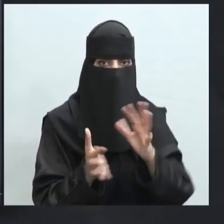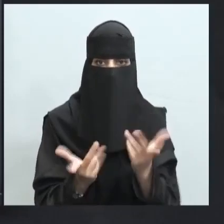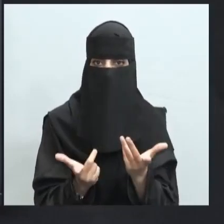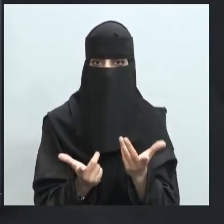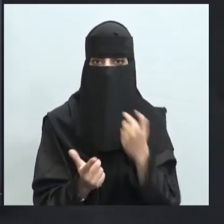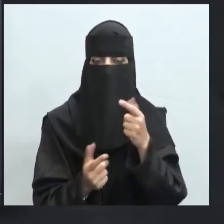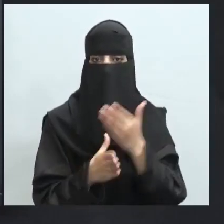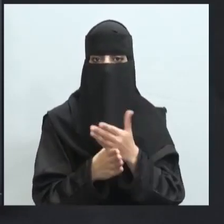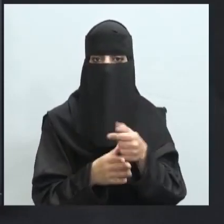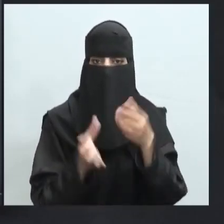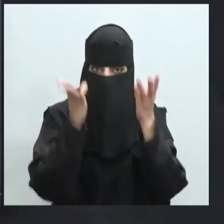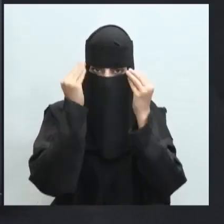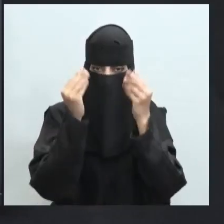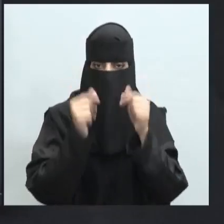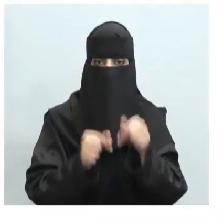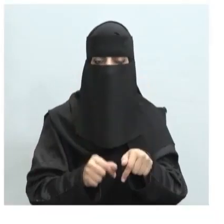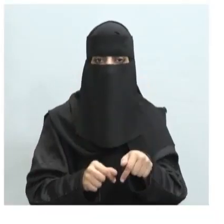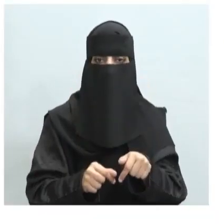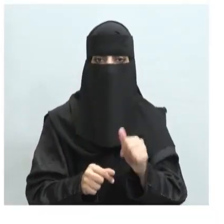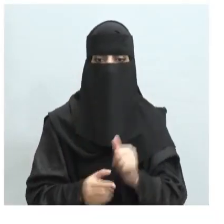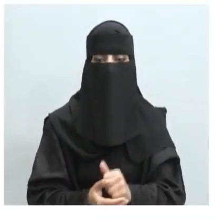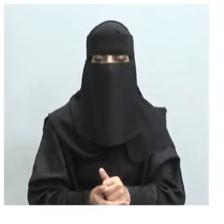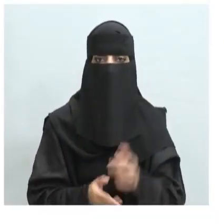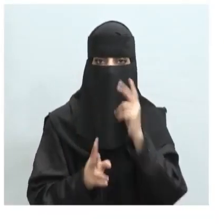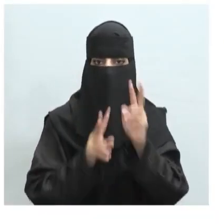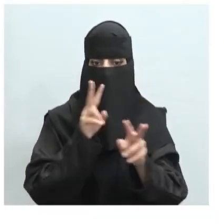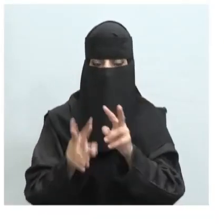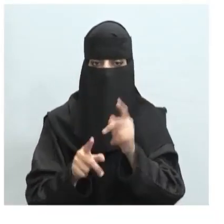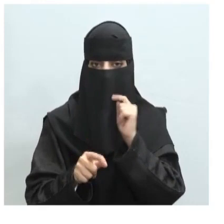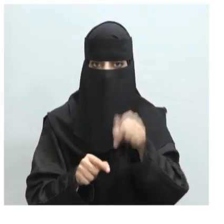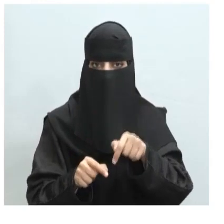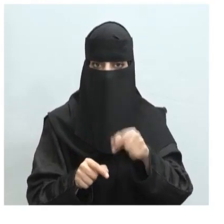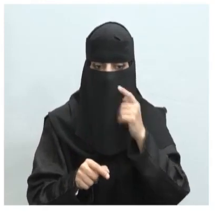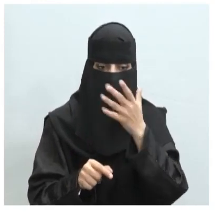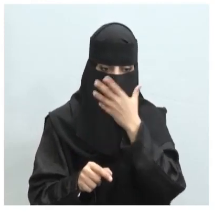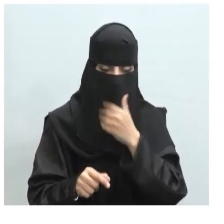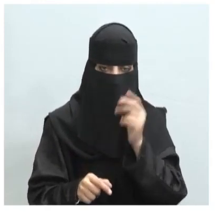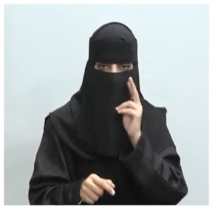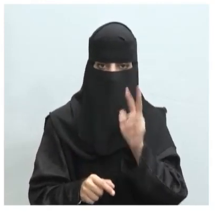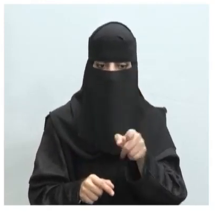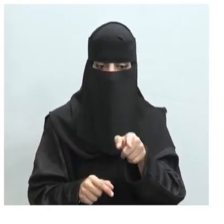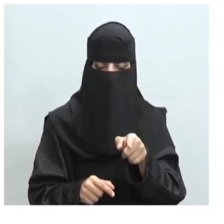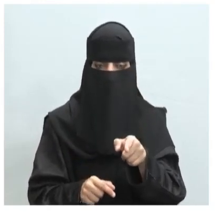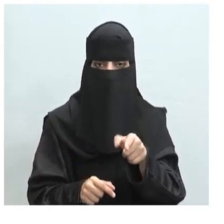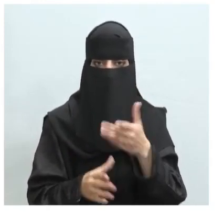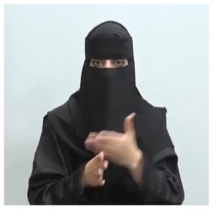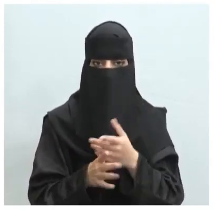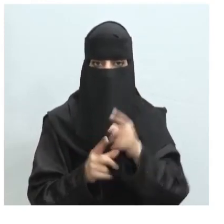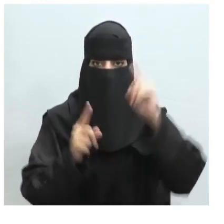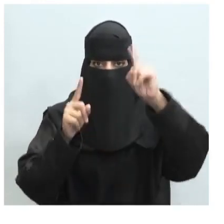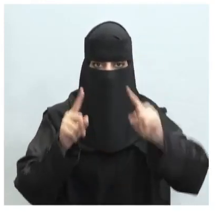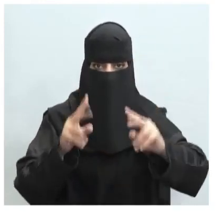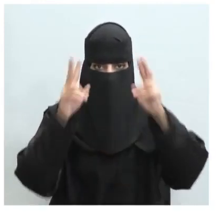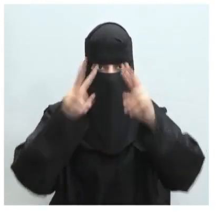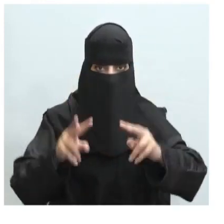ذلك ما سوف نتعرف عليه كما تشاهدون امامكم في هذا الشكل عزيزي الطالب بان البرق يحدث